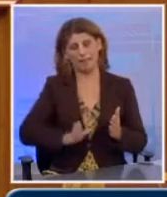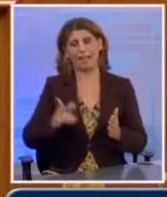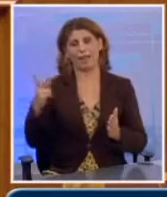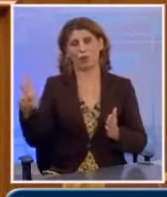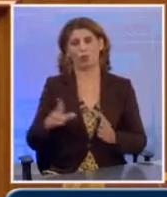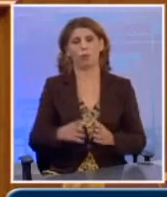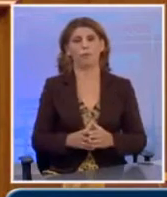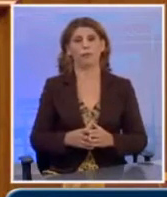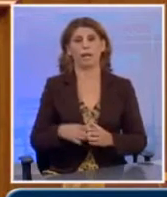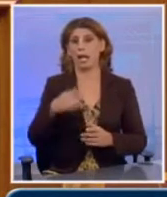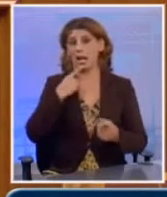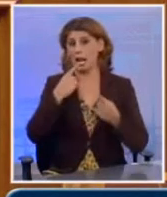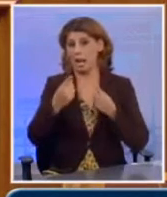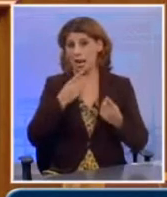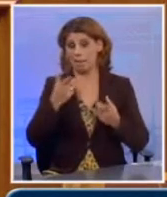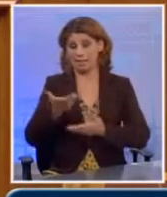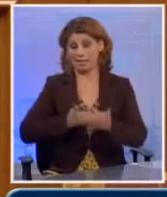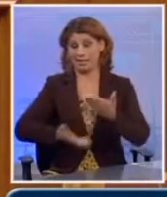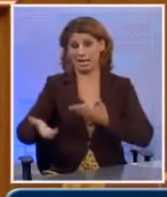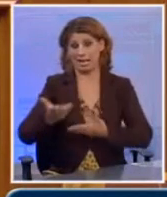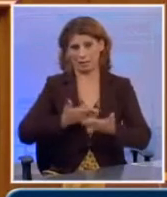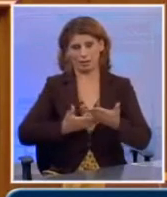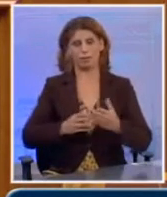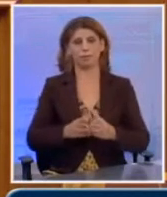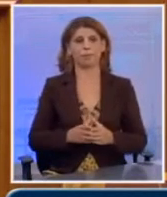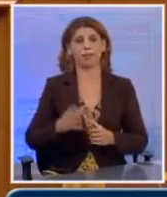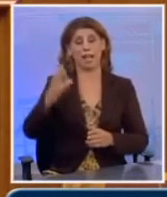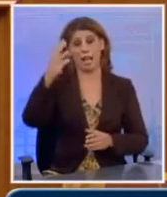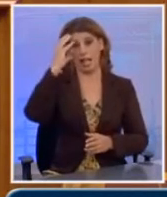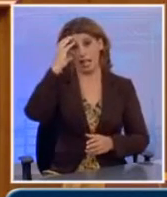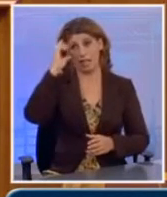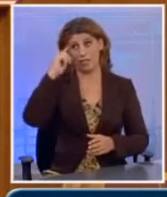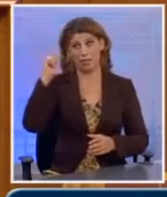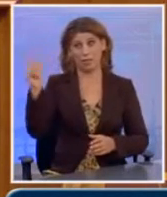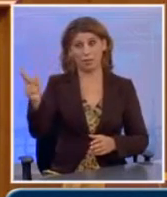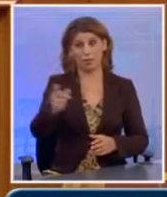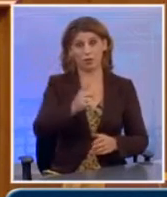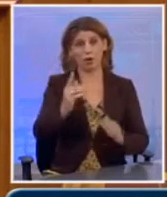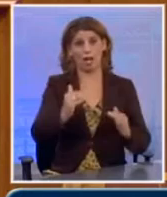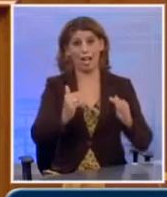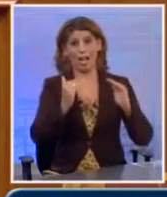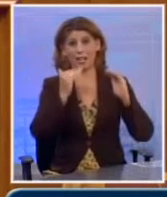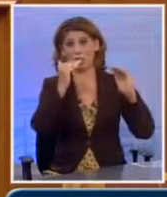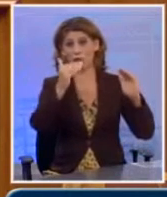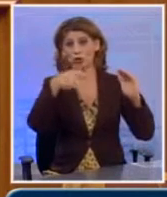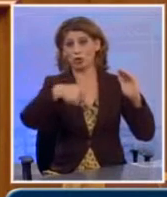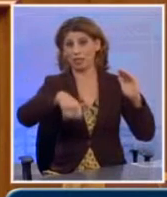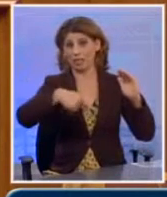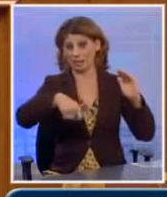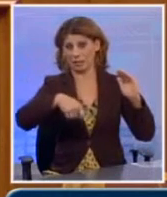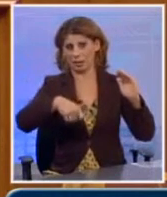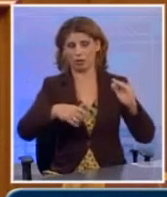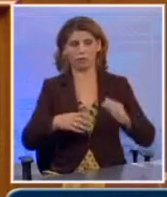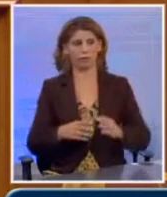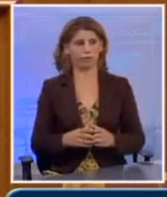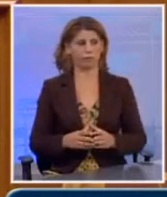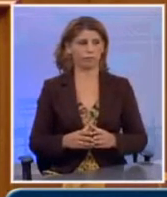Μιλάμε για συναλλαγές λοιπόν. Θα θυμίσω λοιπόν ότι σε ανώτατο δικαστήριο